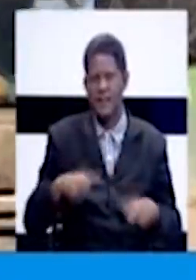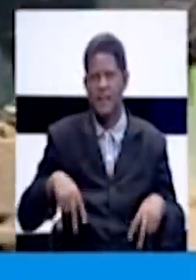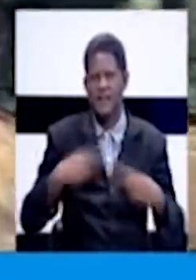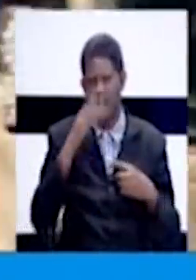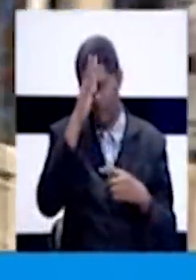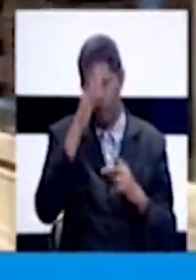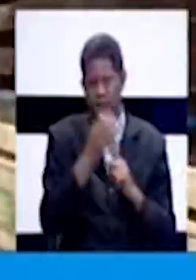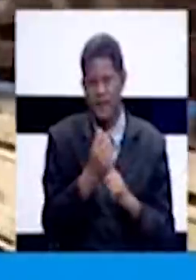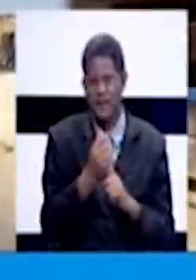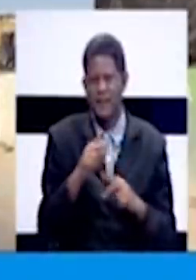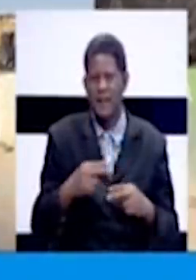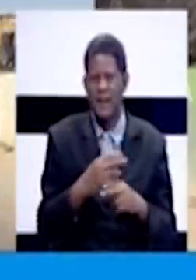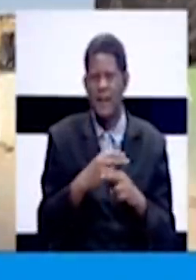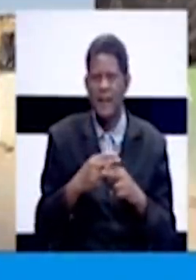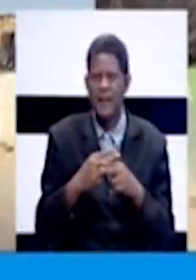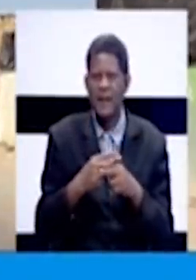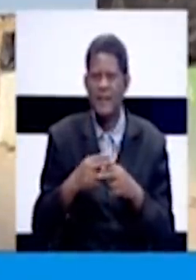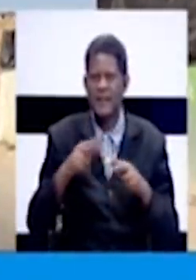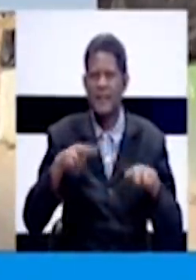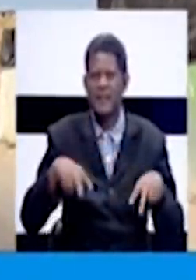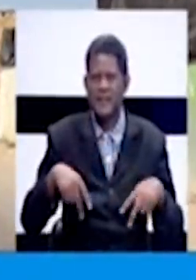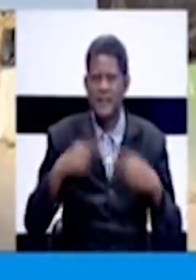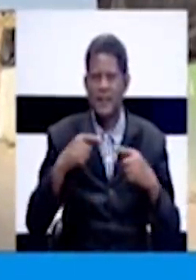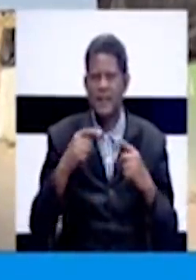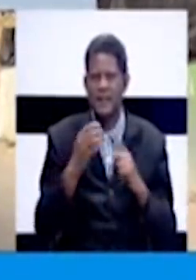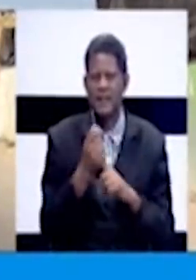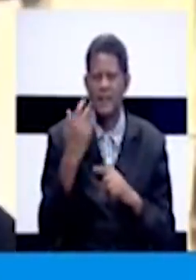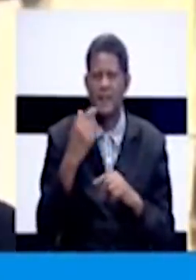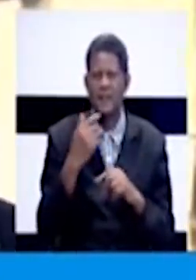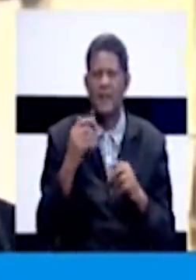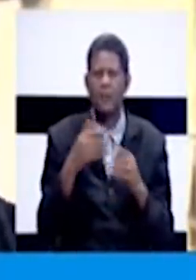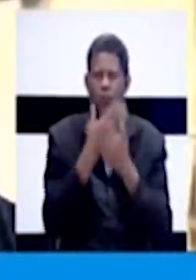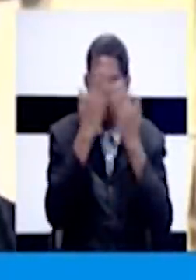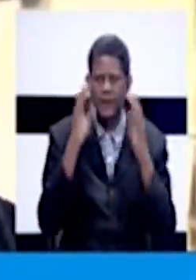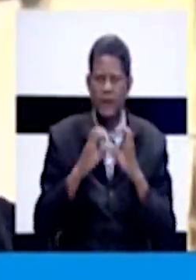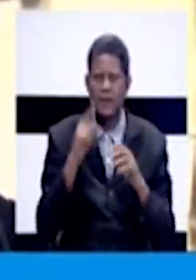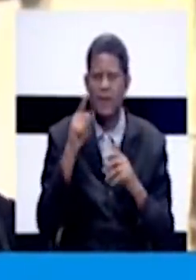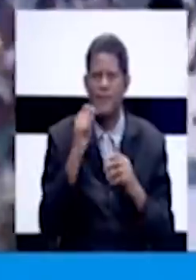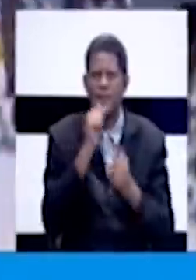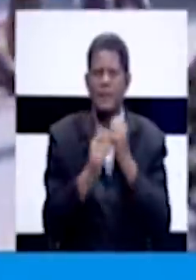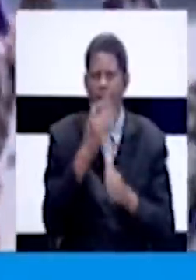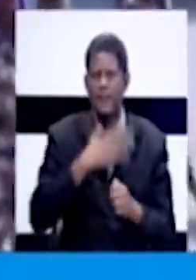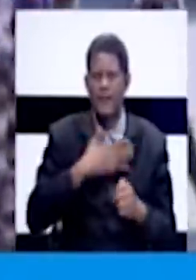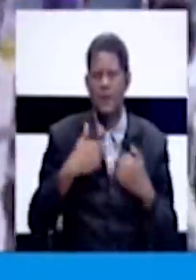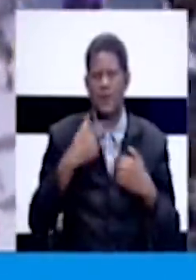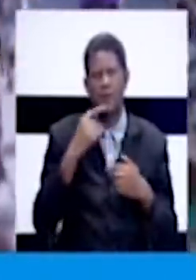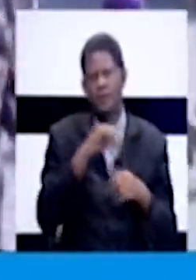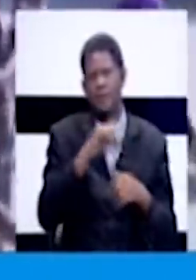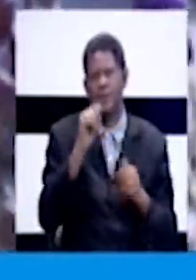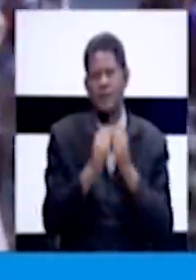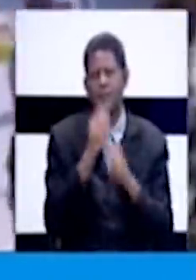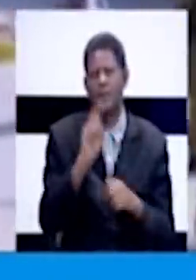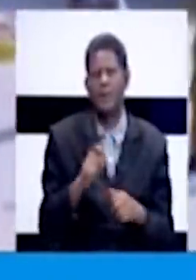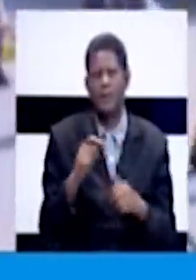እዛ ስረ ሓፃ ስረ ነበረት ምስኣነ ሓማስ እ ንሳ ንተዓጠቃ ሃብና ጓሓድና ንክን ሃብሙዙ ድብልበና ንደብድቦ ኣብ ጎኒ ፍሉይ ሓይሊ ትግራይ